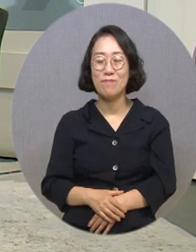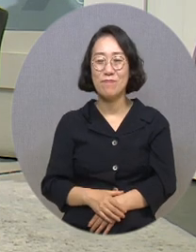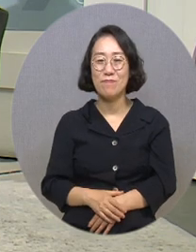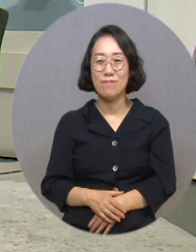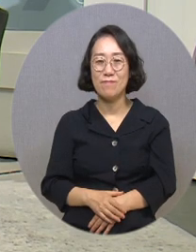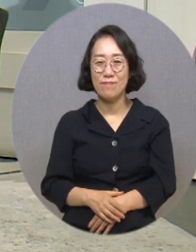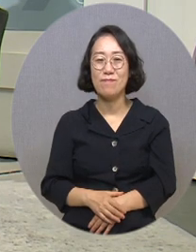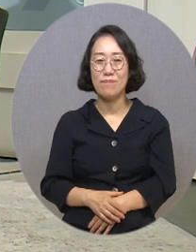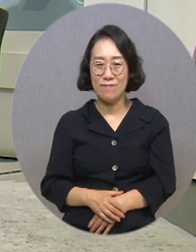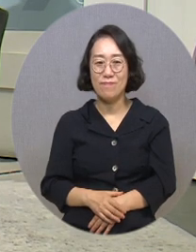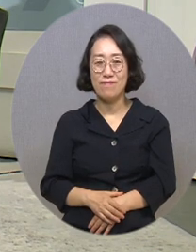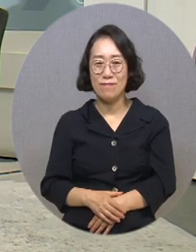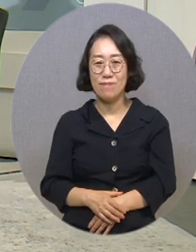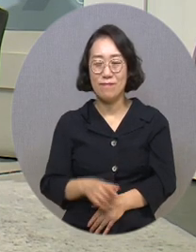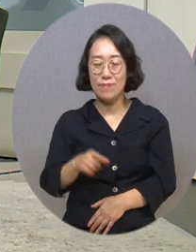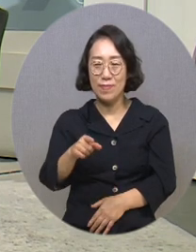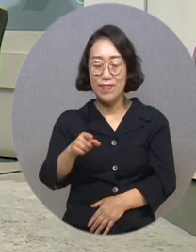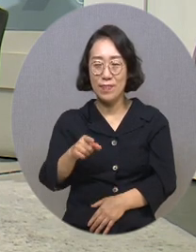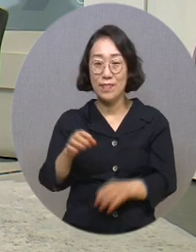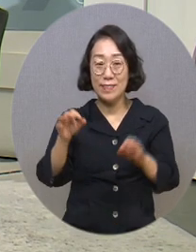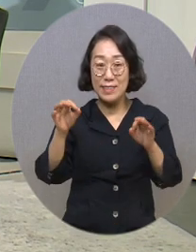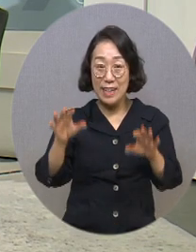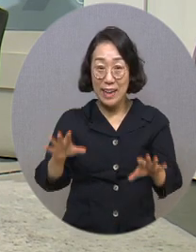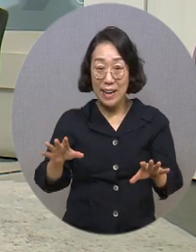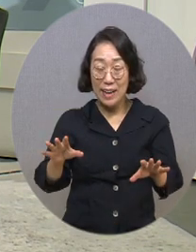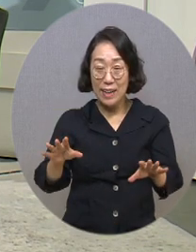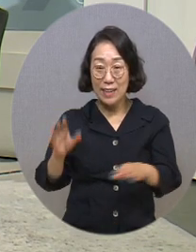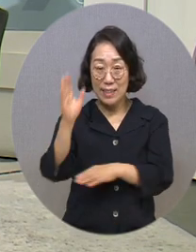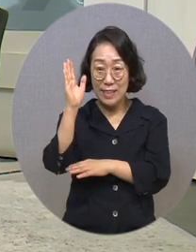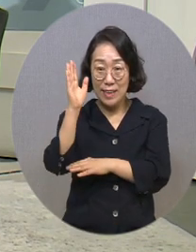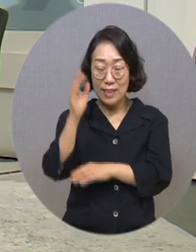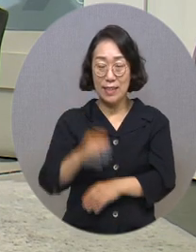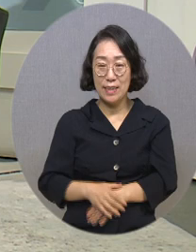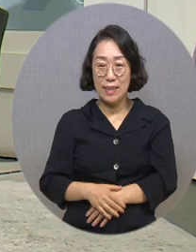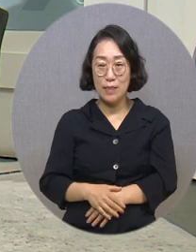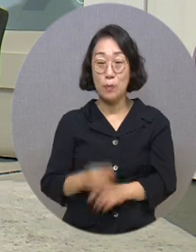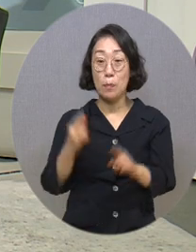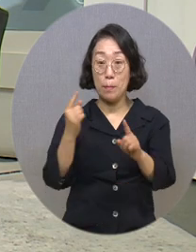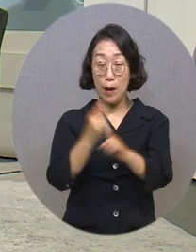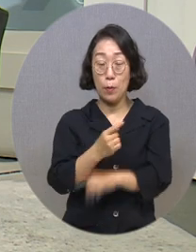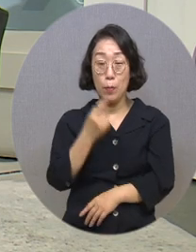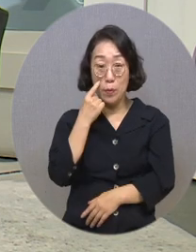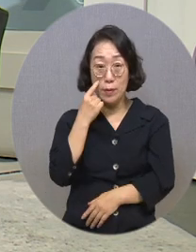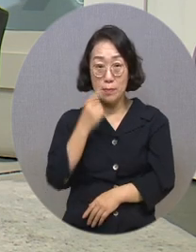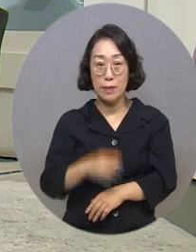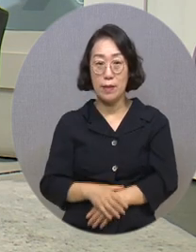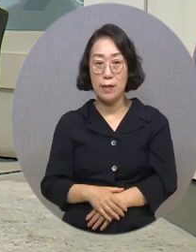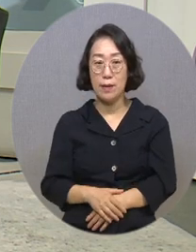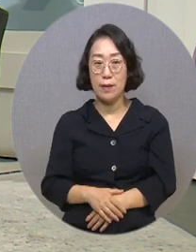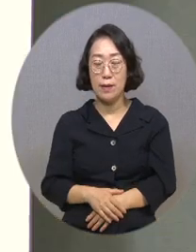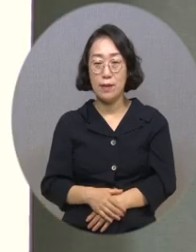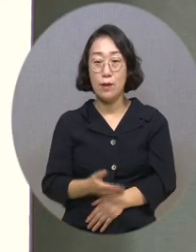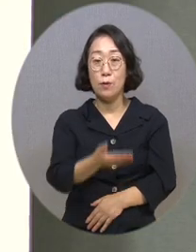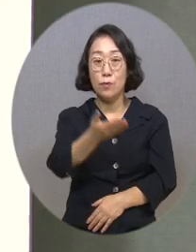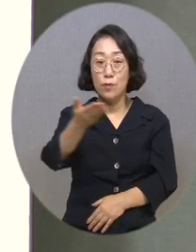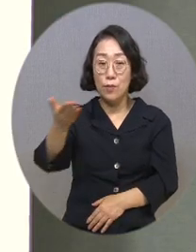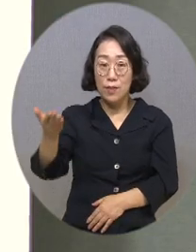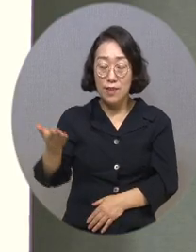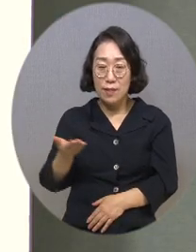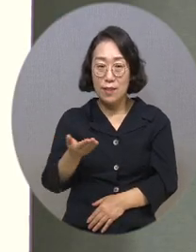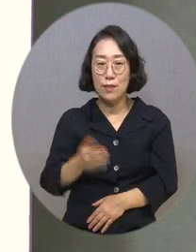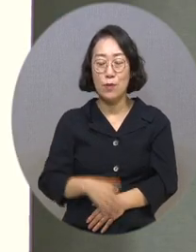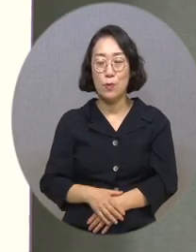그래요. 예. 네. 가만 있자. 여기서 이제 얘기를 좀 살짝 돌려보겠습니다. 예, 시청자